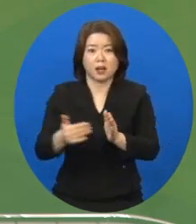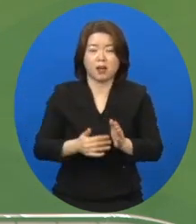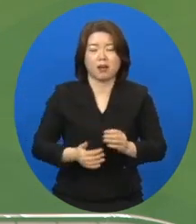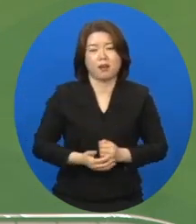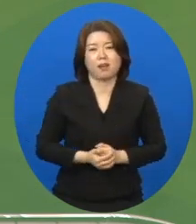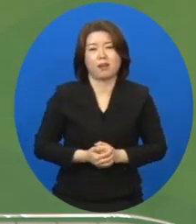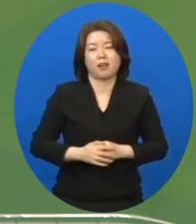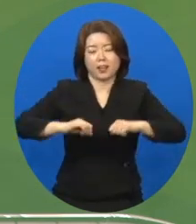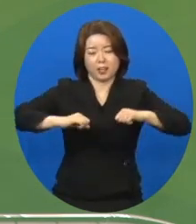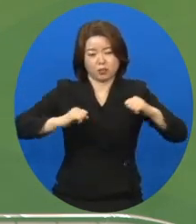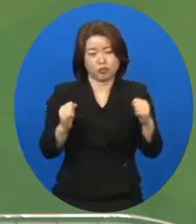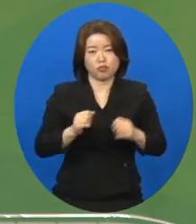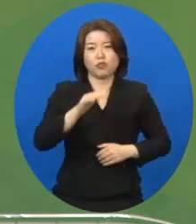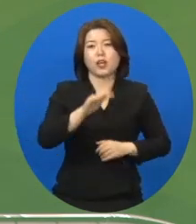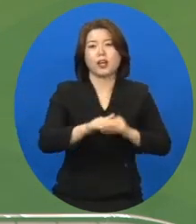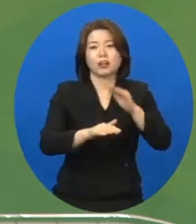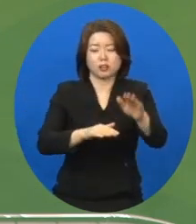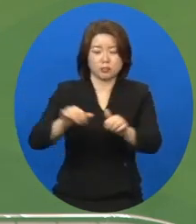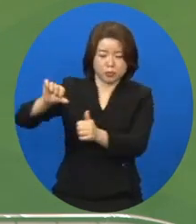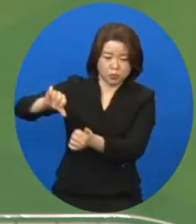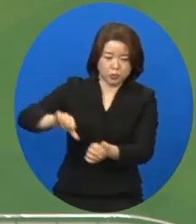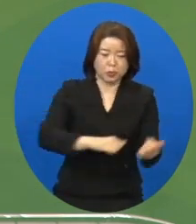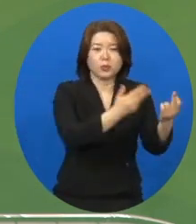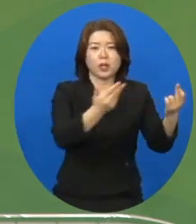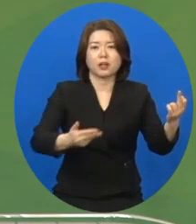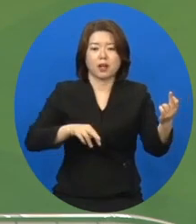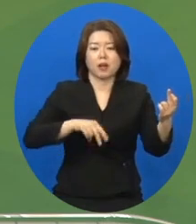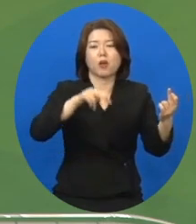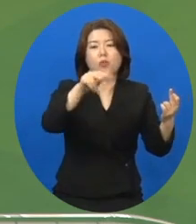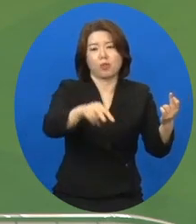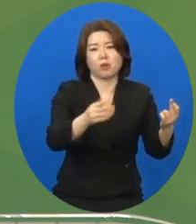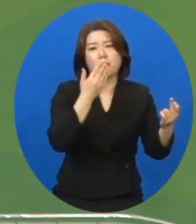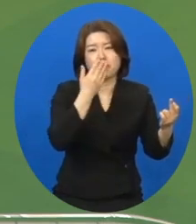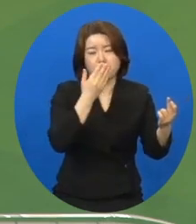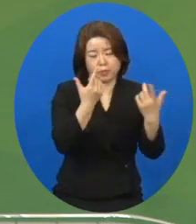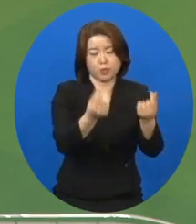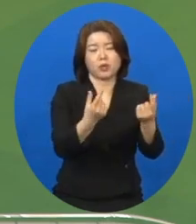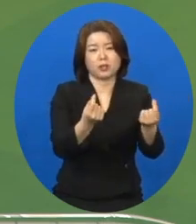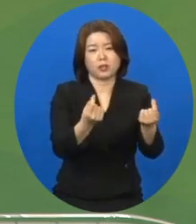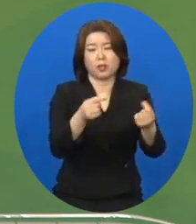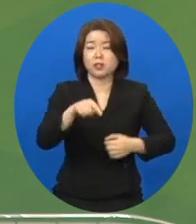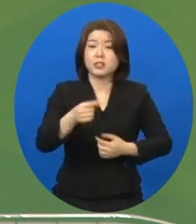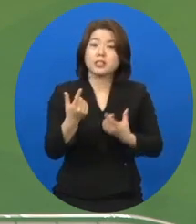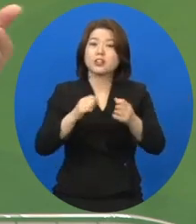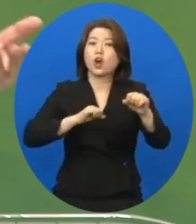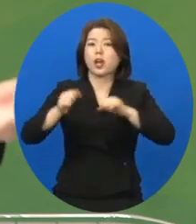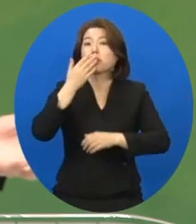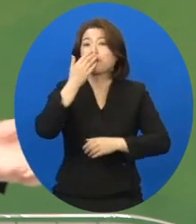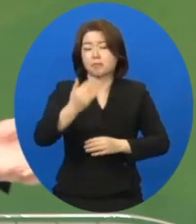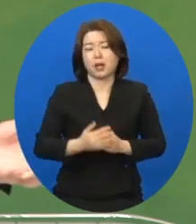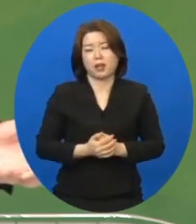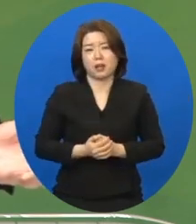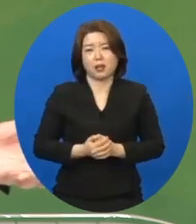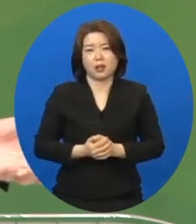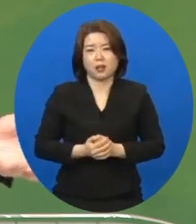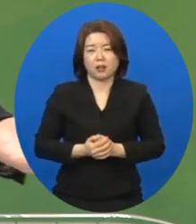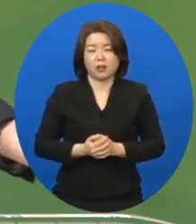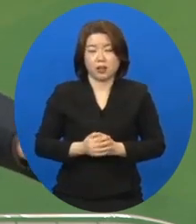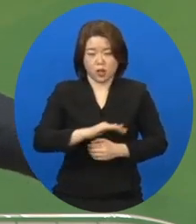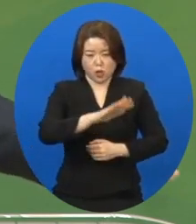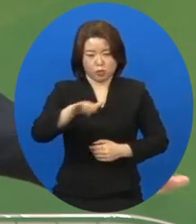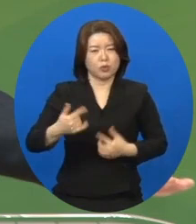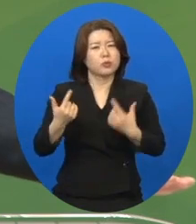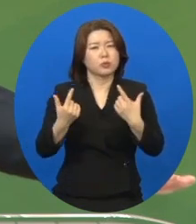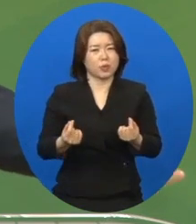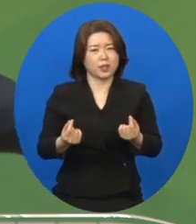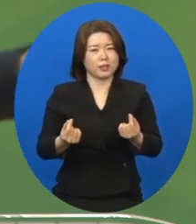순종의 걸음으로 요단강을 건넌 거예요. 그러니까 그렇게 할 수 있었던 겁니다. 우리도 똑같습니다. 우리가